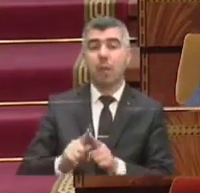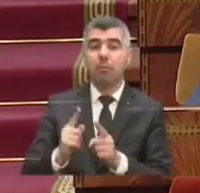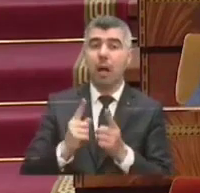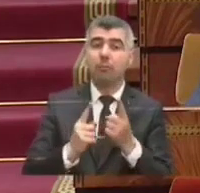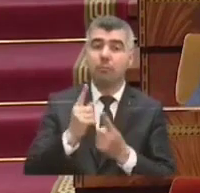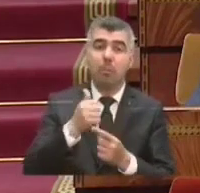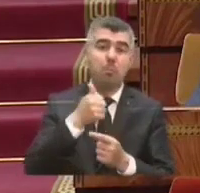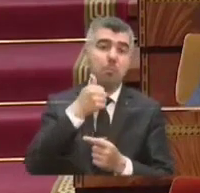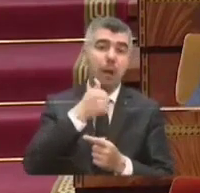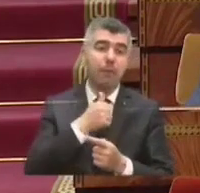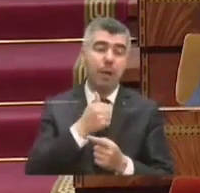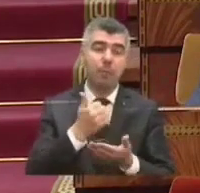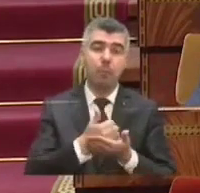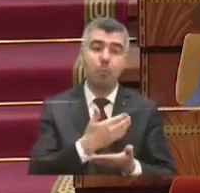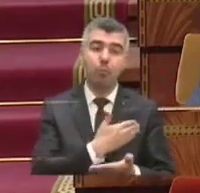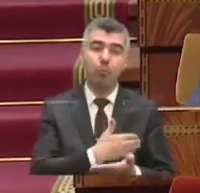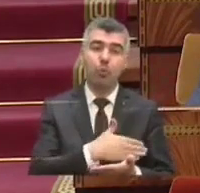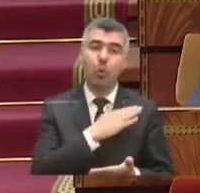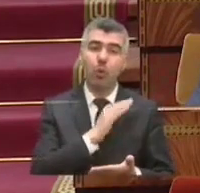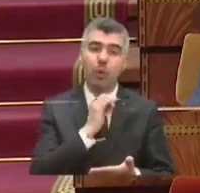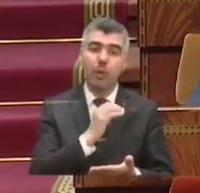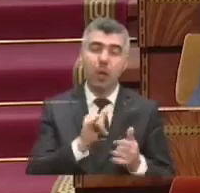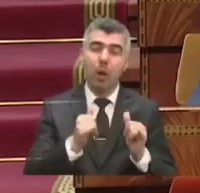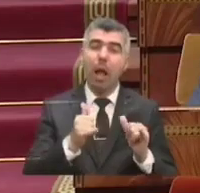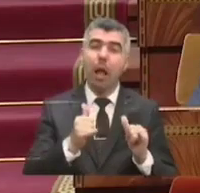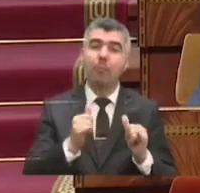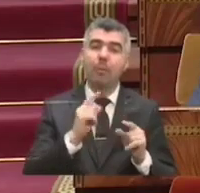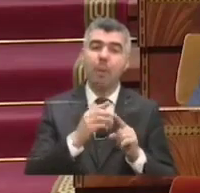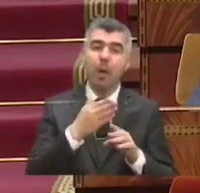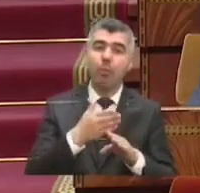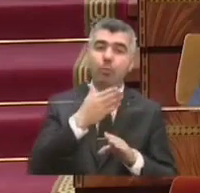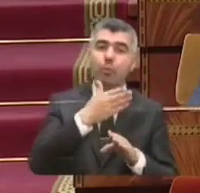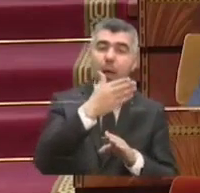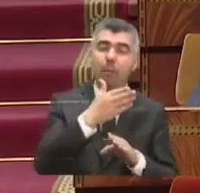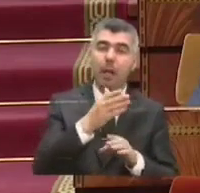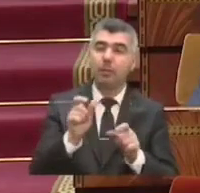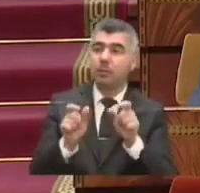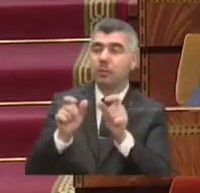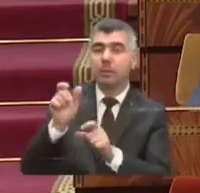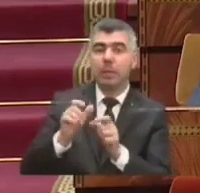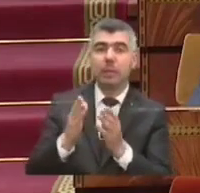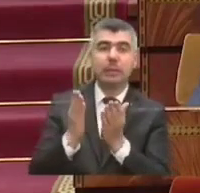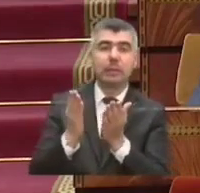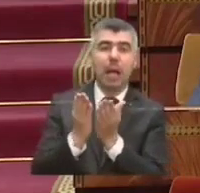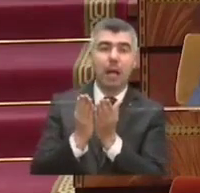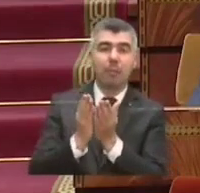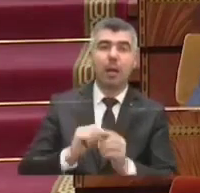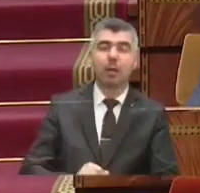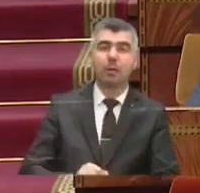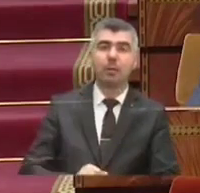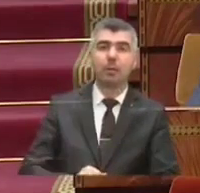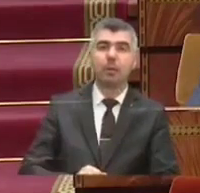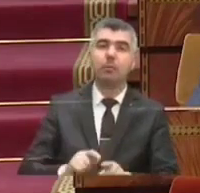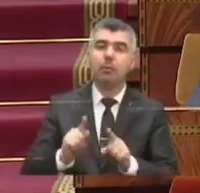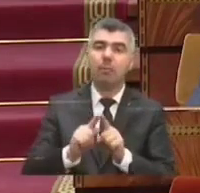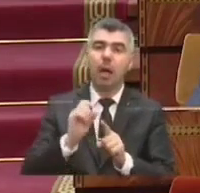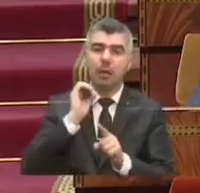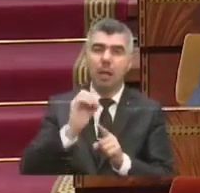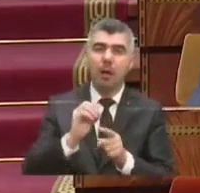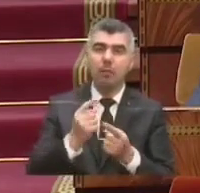بتحايل خطير ومسؤولية تقصيرية وتلاعب بمصير ومستقبل جيل من الطلبة الذين أرادوا تنمية قدراتهم